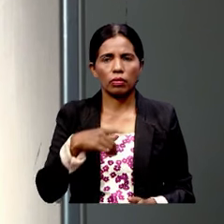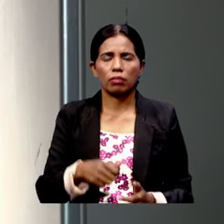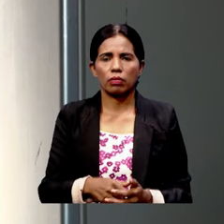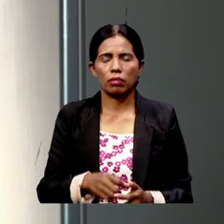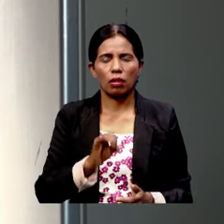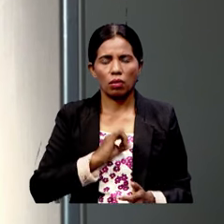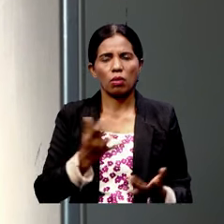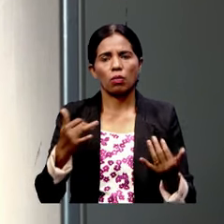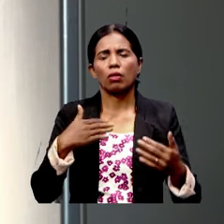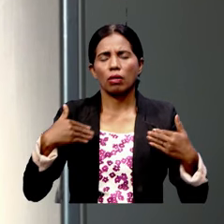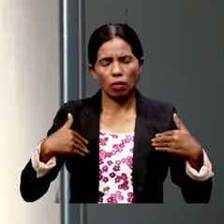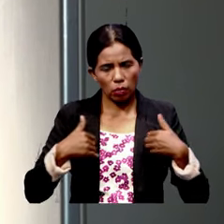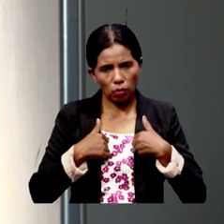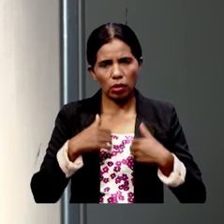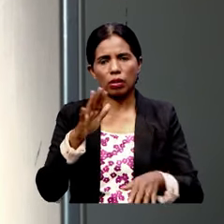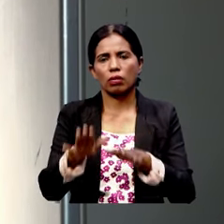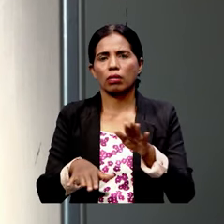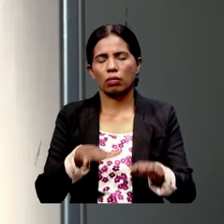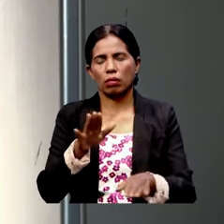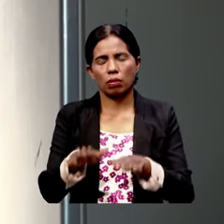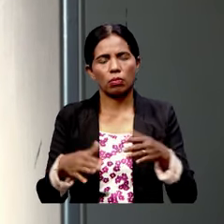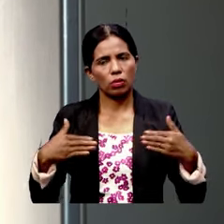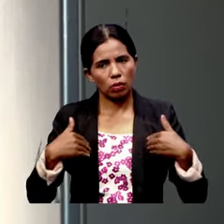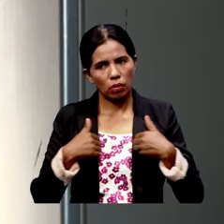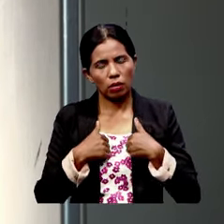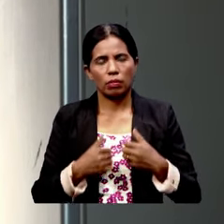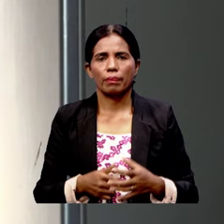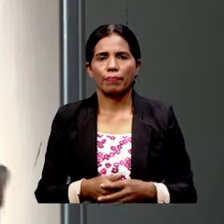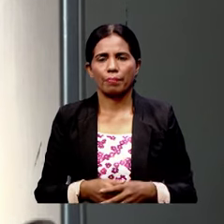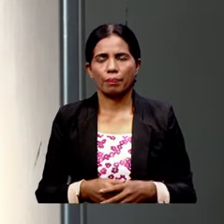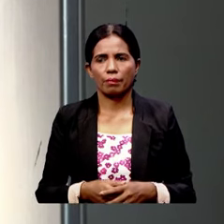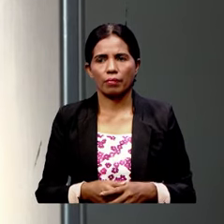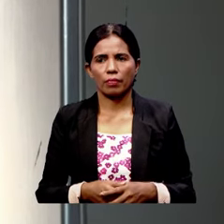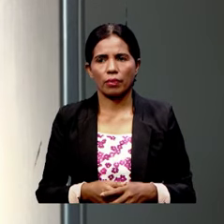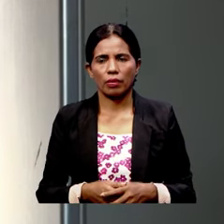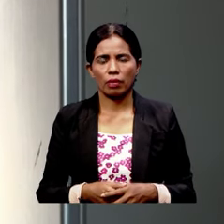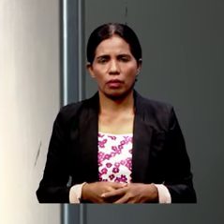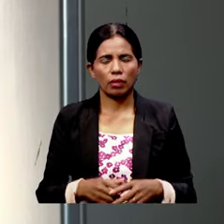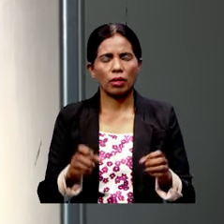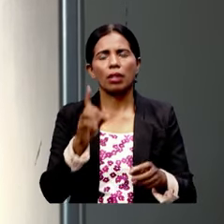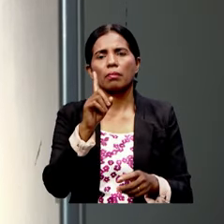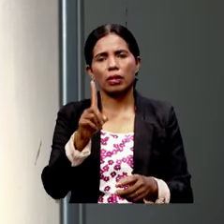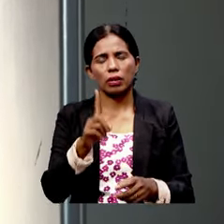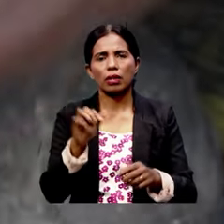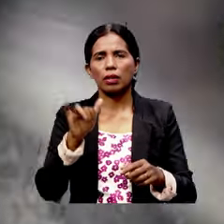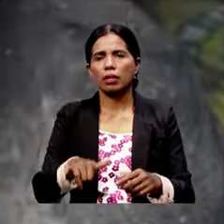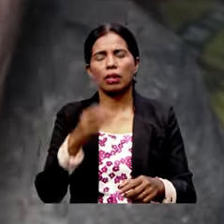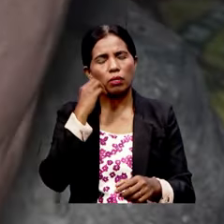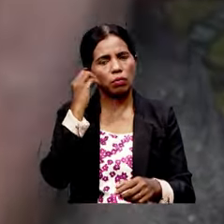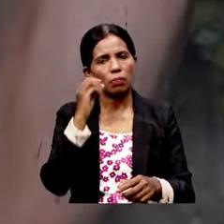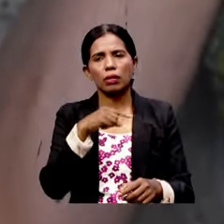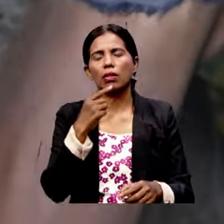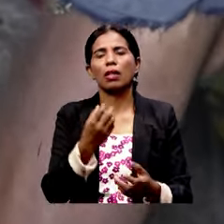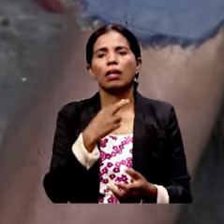lah belet ya karena tak moras. Ida makanya kolen tak kali mas sema fuhano. Ida ting se diskaras kapita